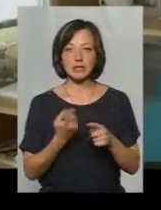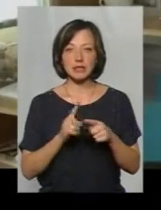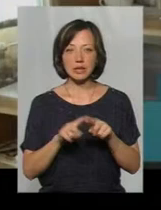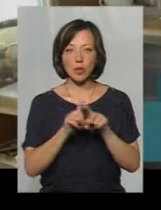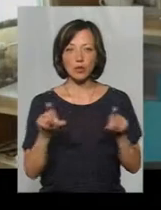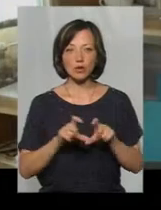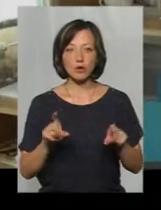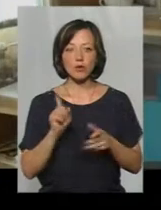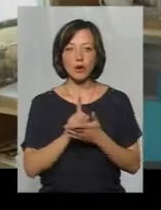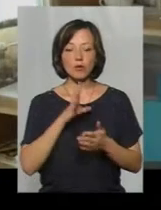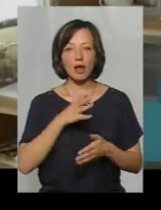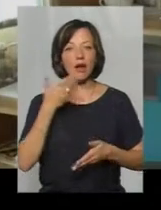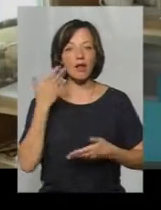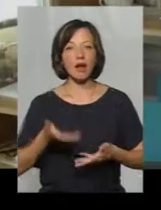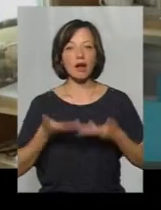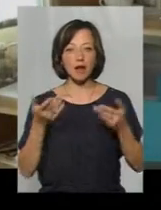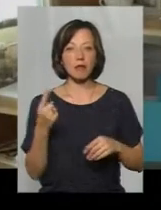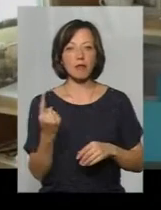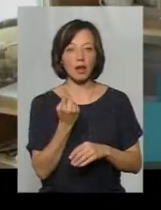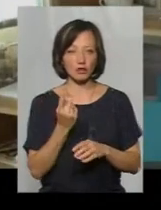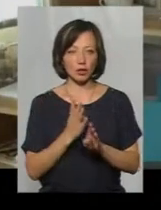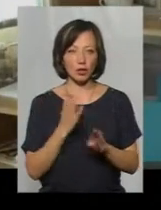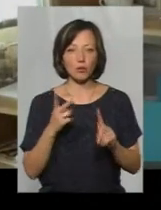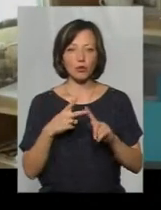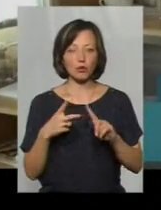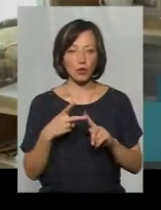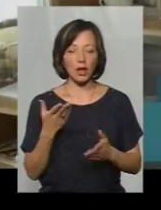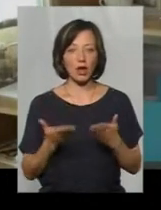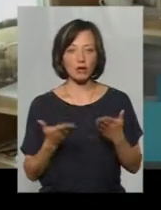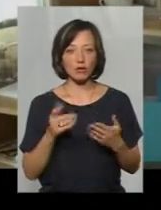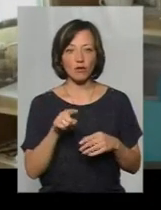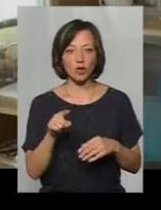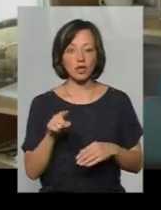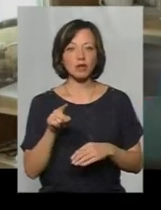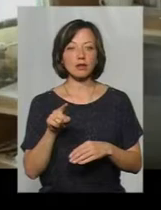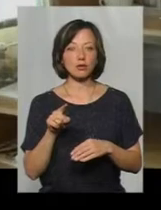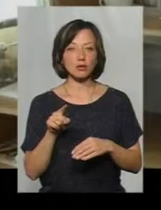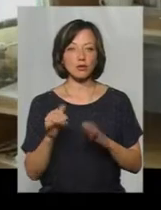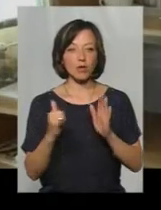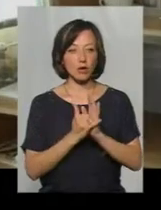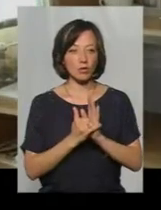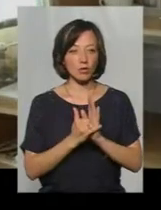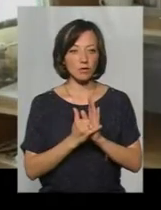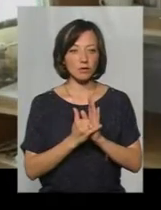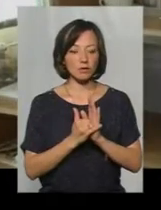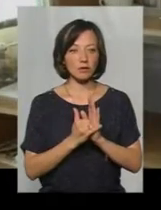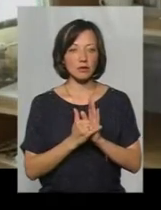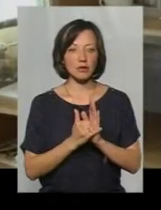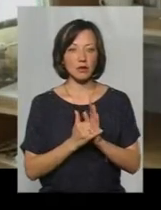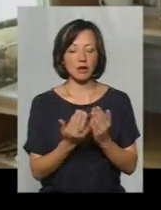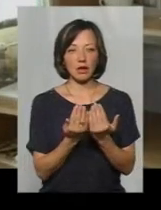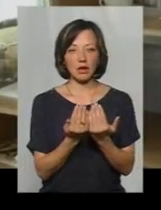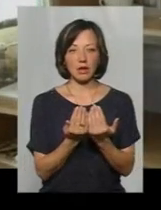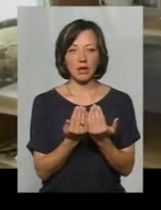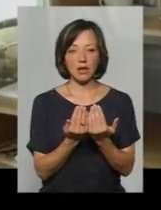всі мають бути з легких конструкцій. Це найперше. По-друге, якщо вони стоять якимось рядом,